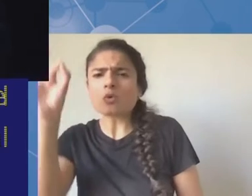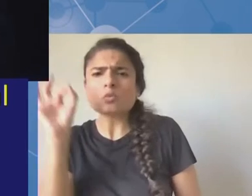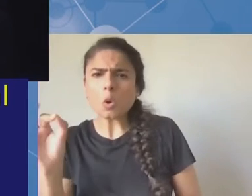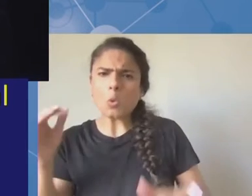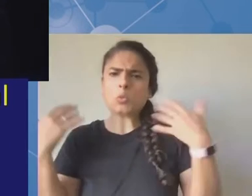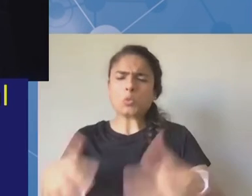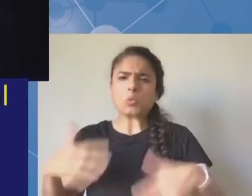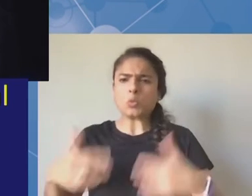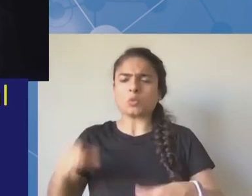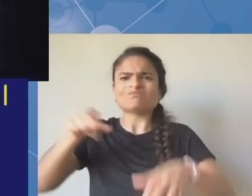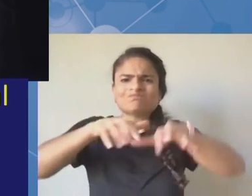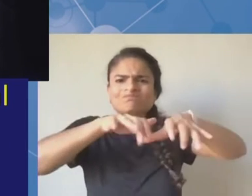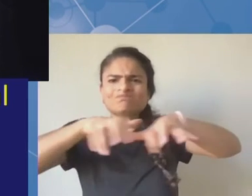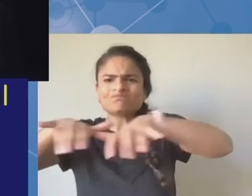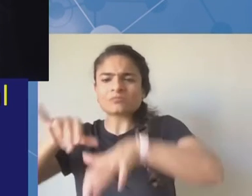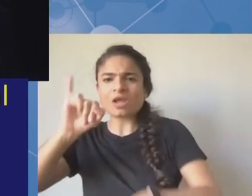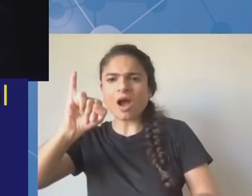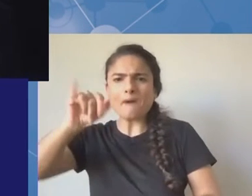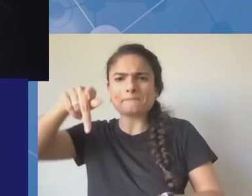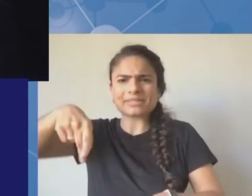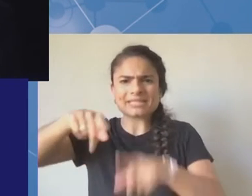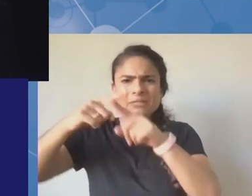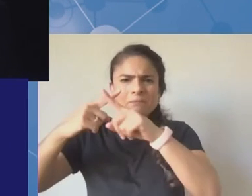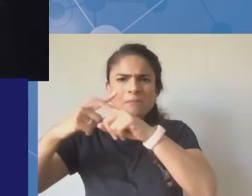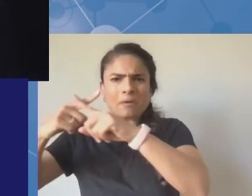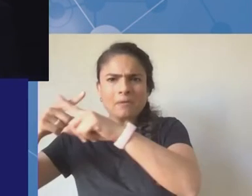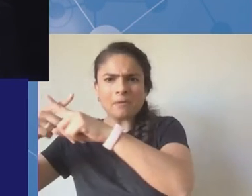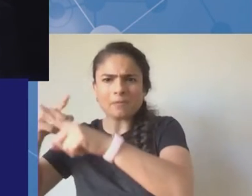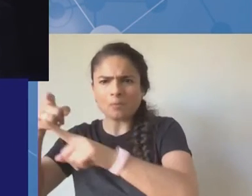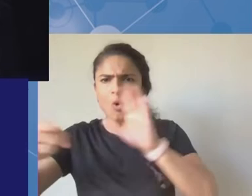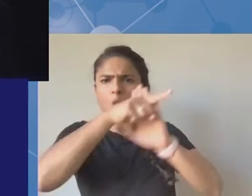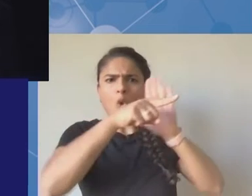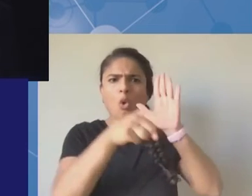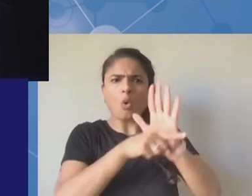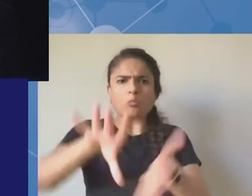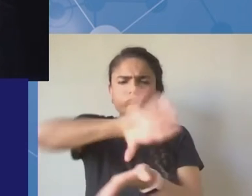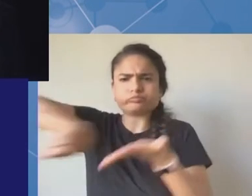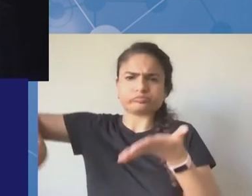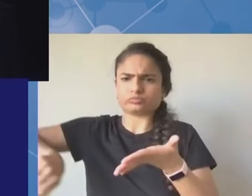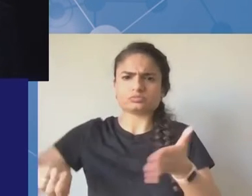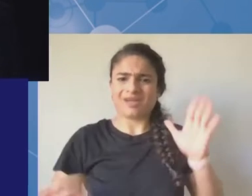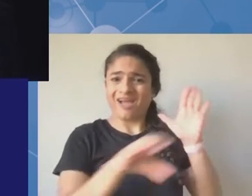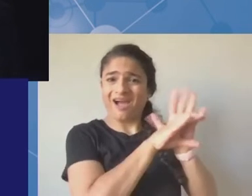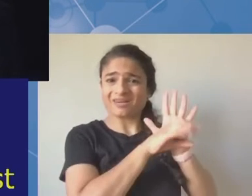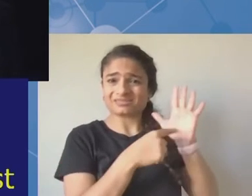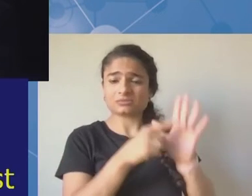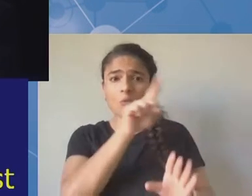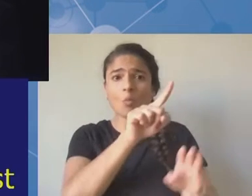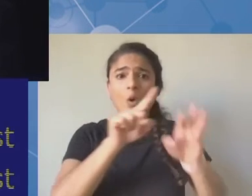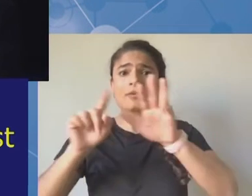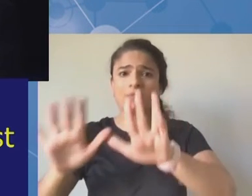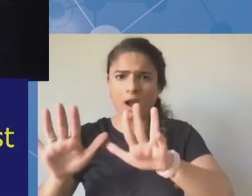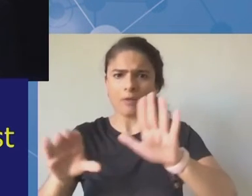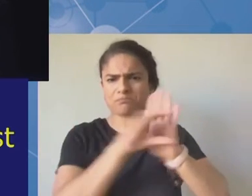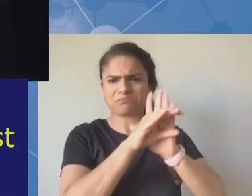3-й части 19 статьи Международного соглашения по гражданским и политическим правам. Итак,